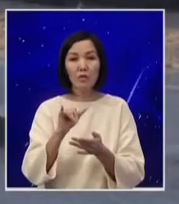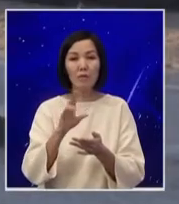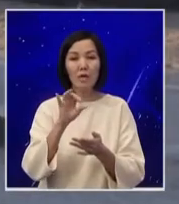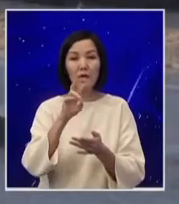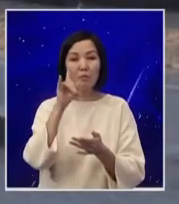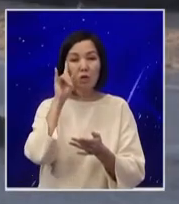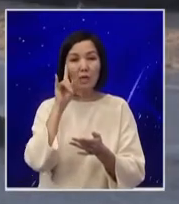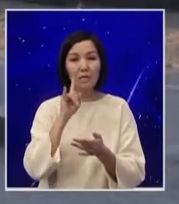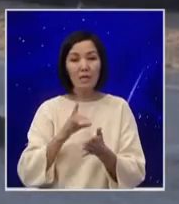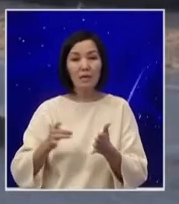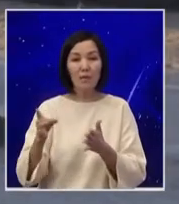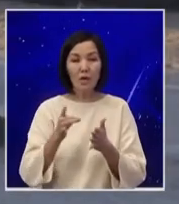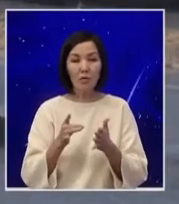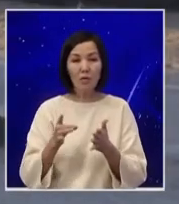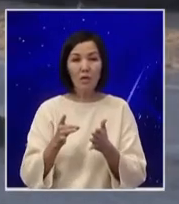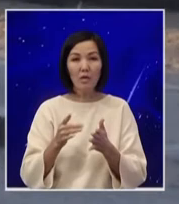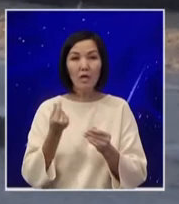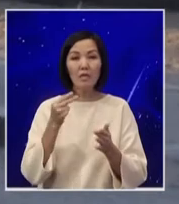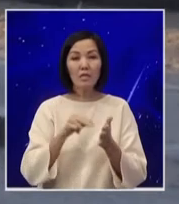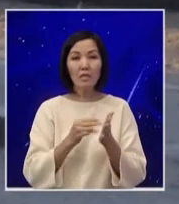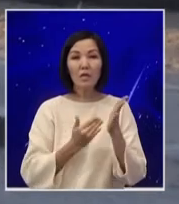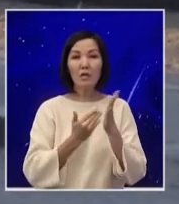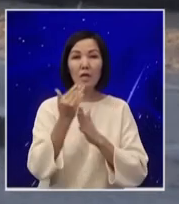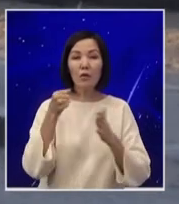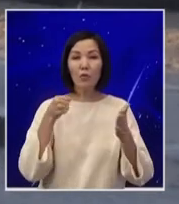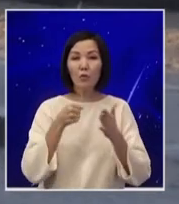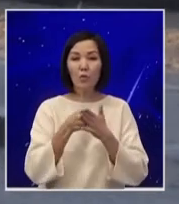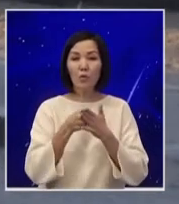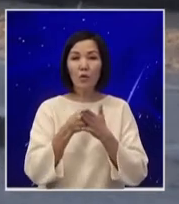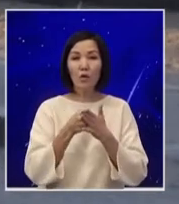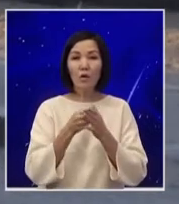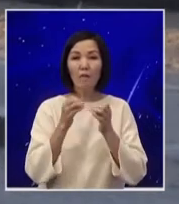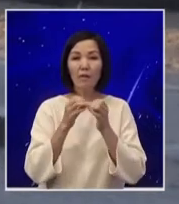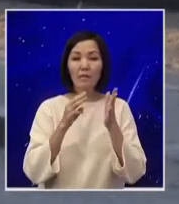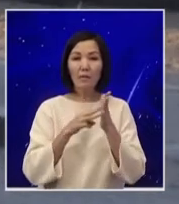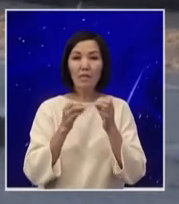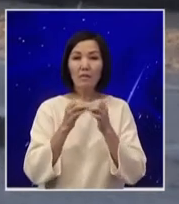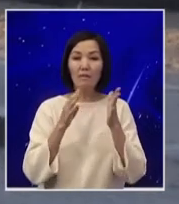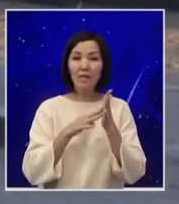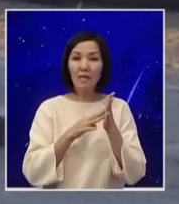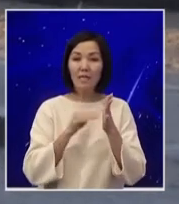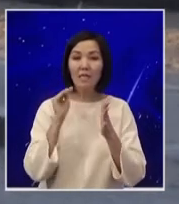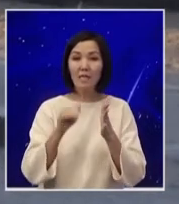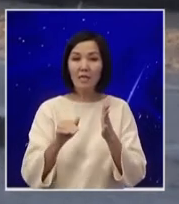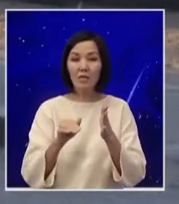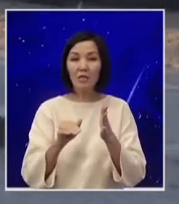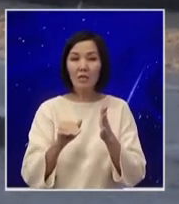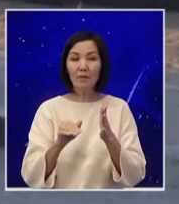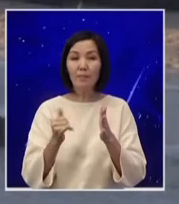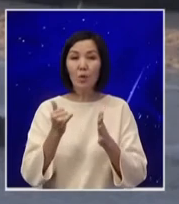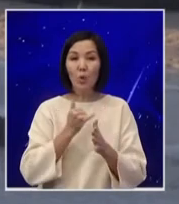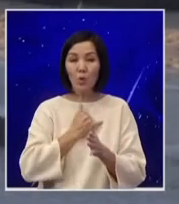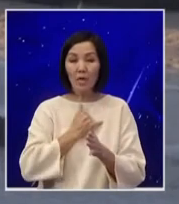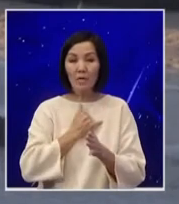казанского района цена достигает до 18 19 тысяч но у нас